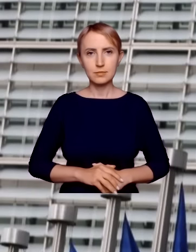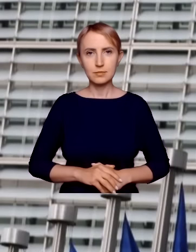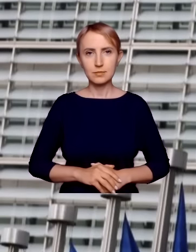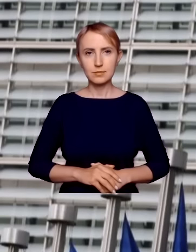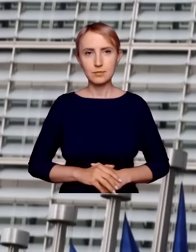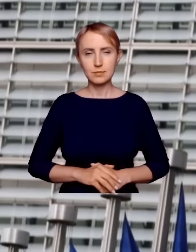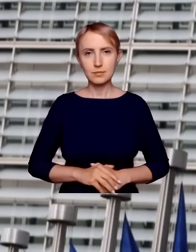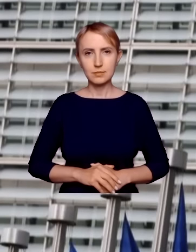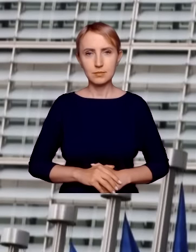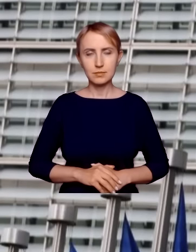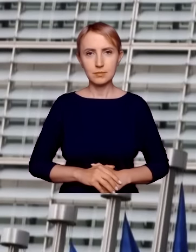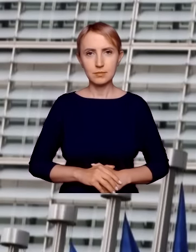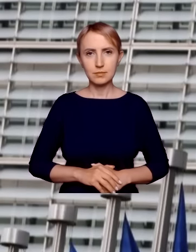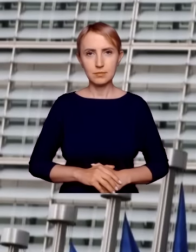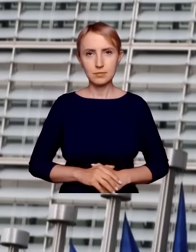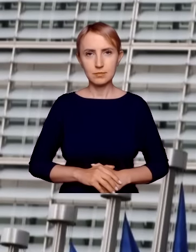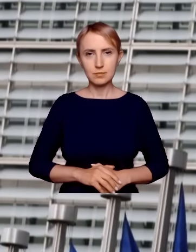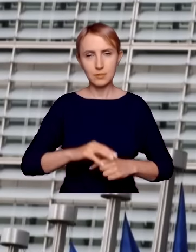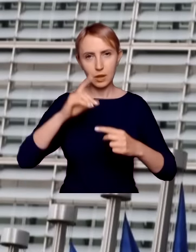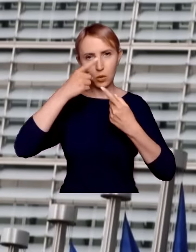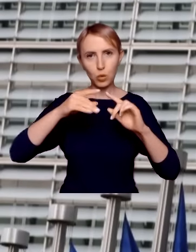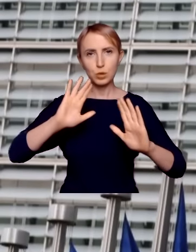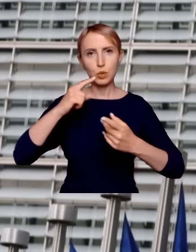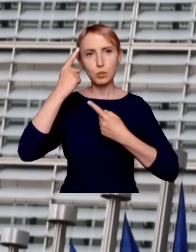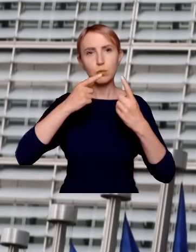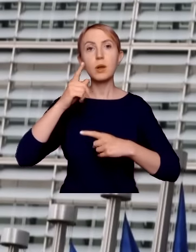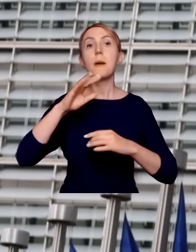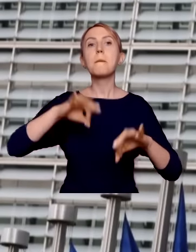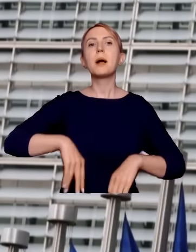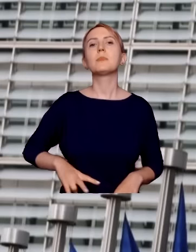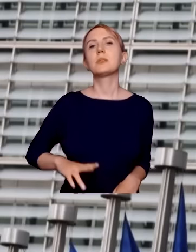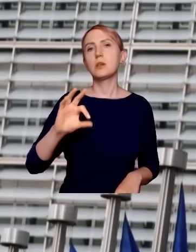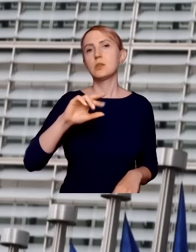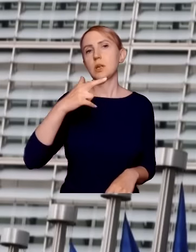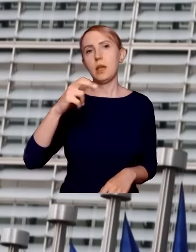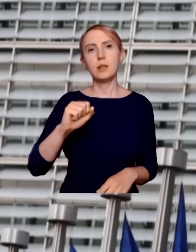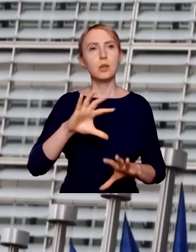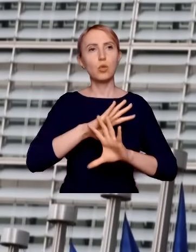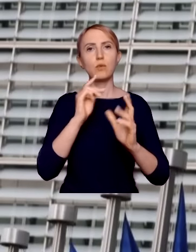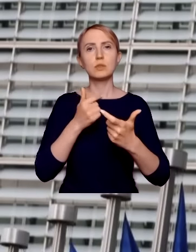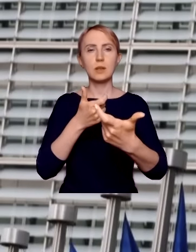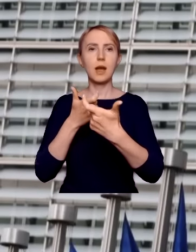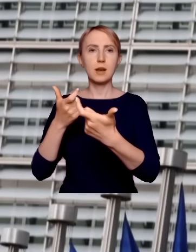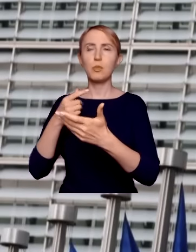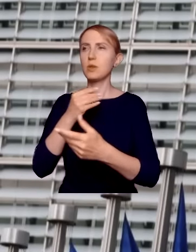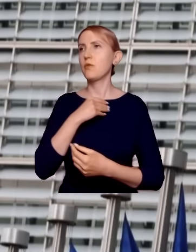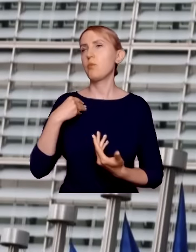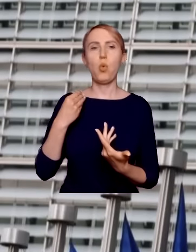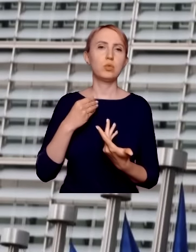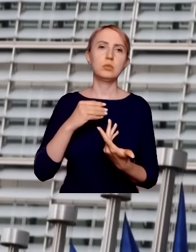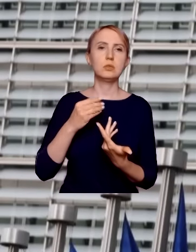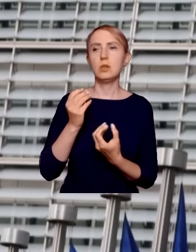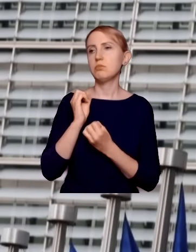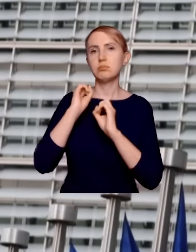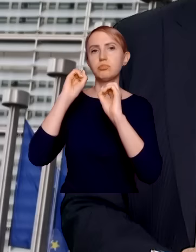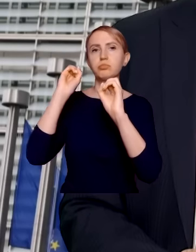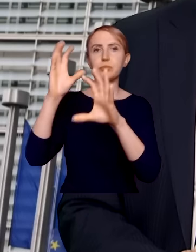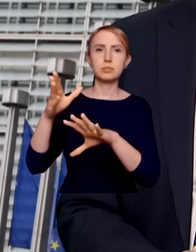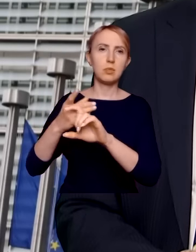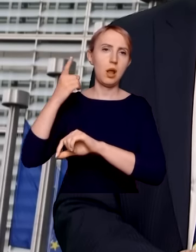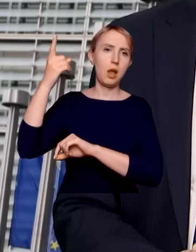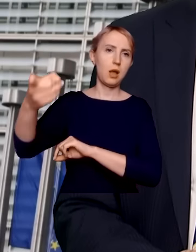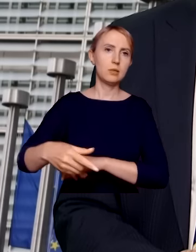No idąc w ślad za logiką pana ministra Szejny, to może w ogóle trzeba wszystkie karabiny w Polsce wyrzucić, nie wiem, gdzieś do daleko w każdym